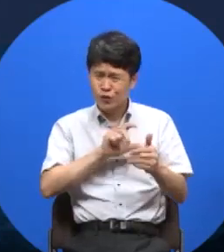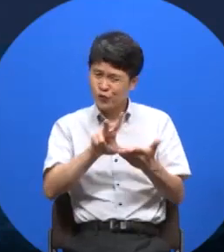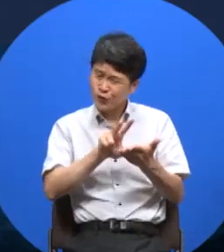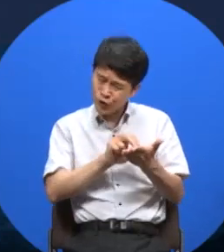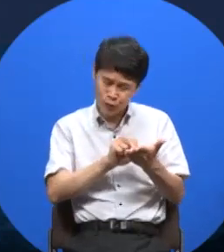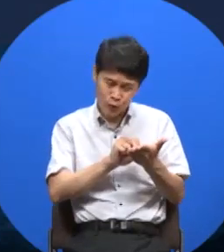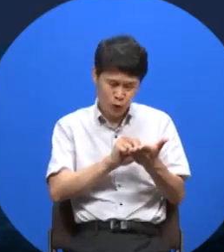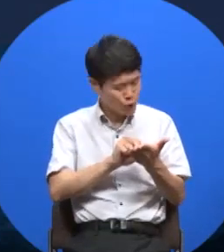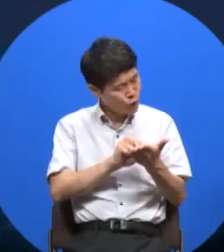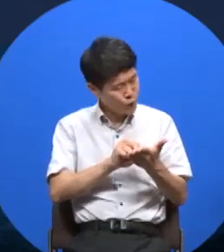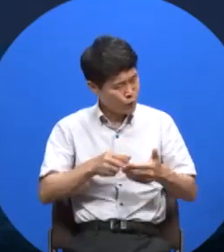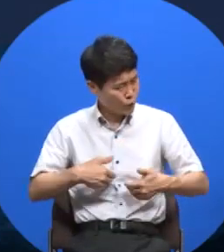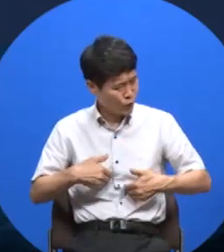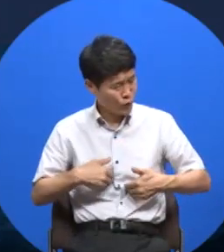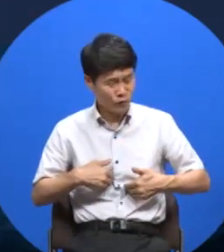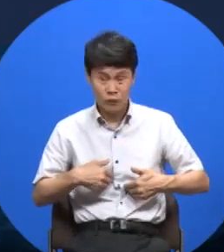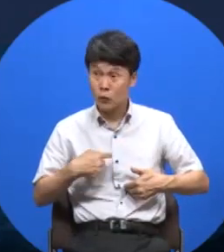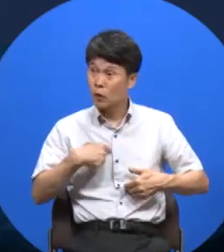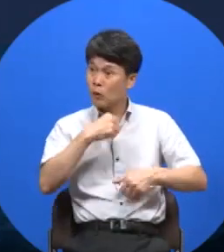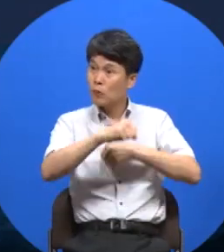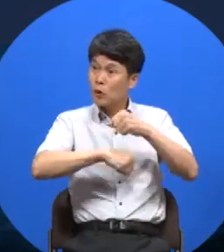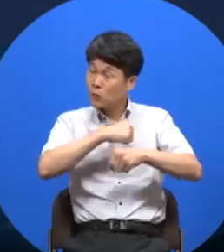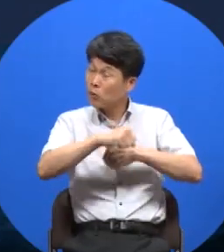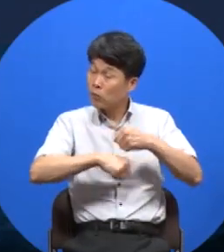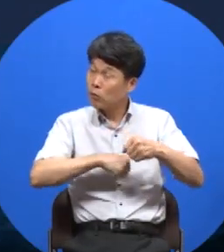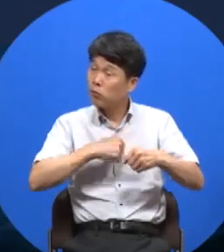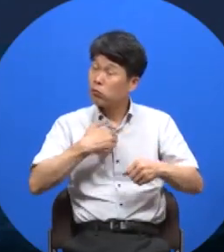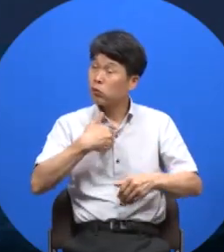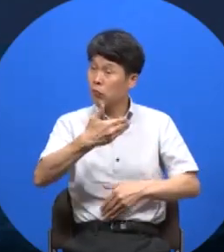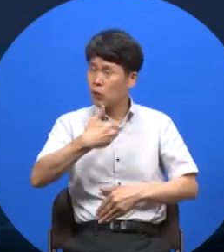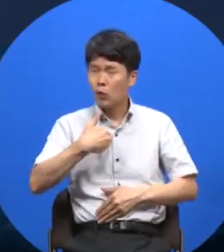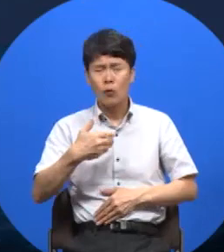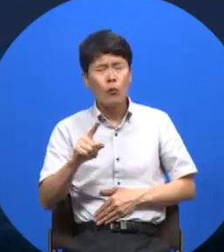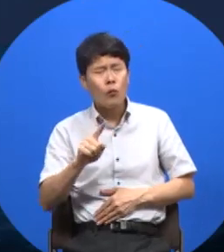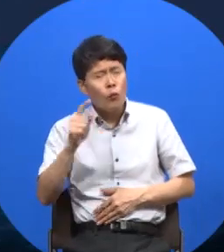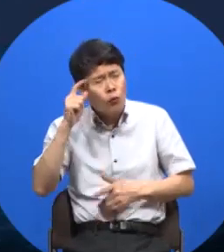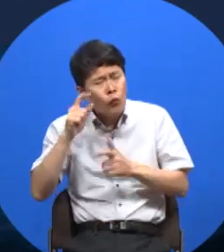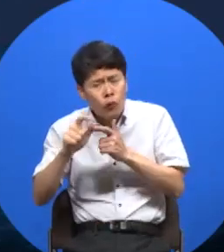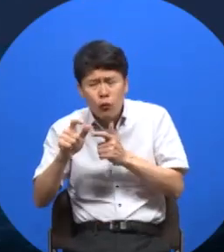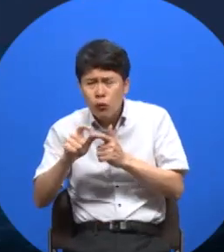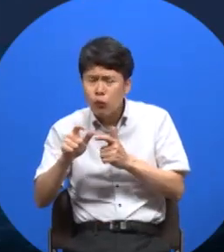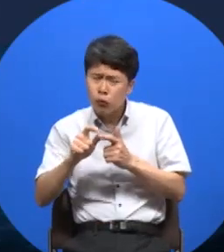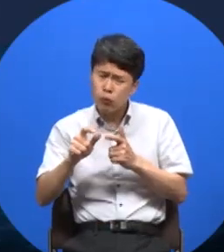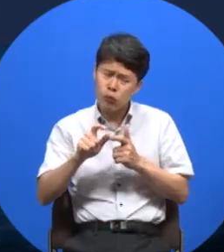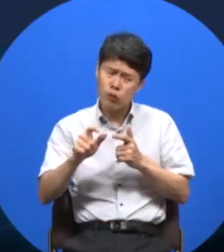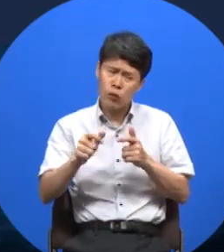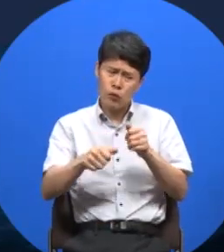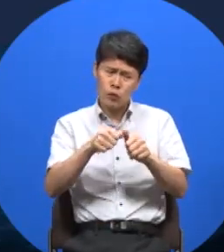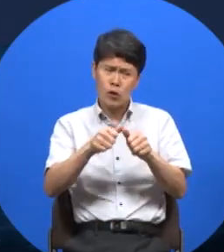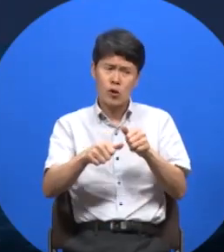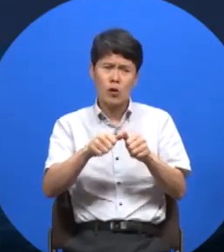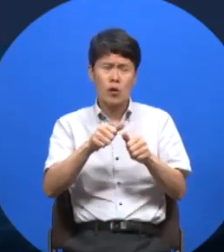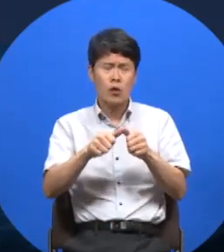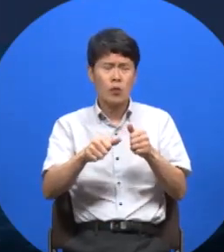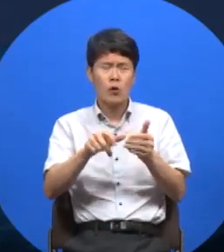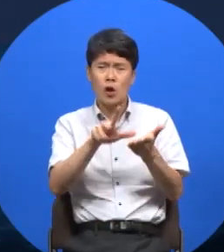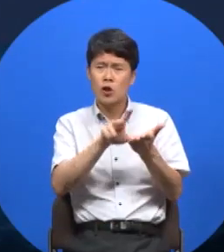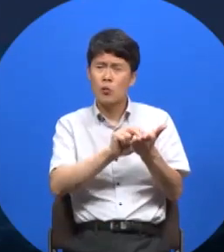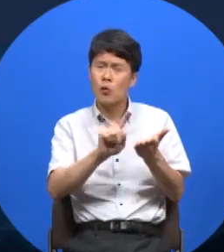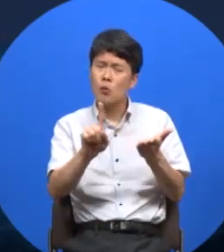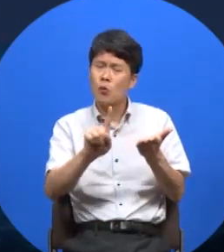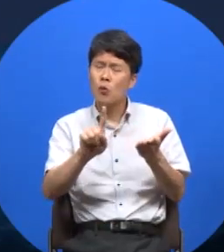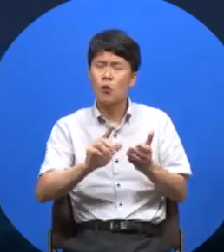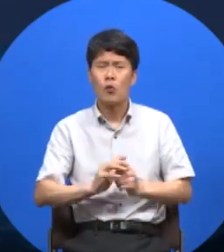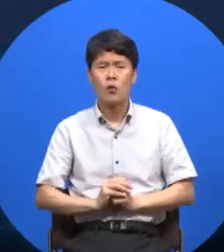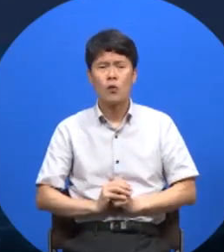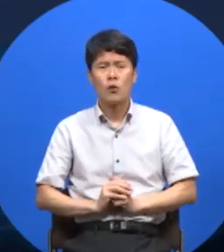아니에요. 마음대로 정해래요. 고민을 굉장히 했습니다. 뭐라고 이 세미나의 제목을 정할까? 뭐